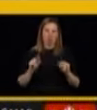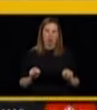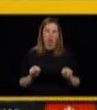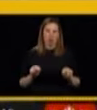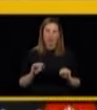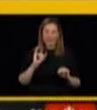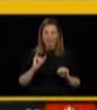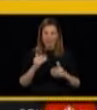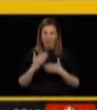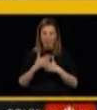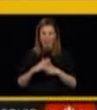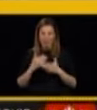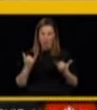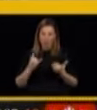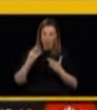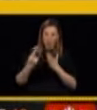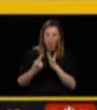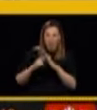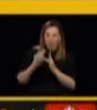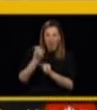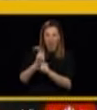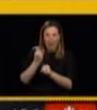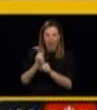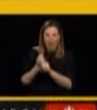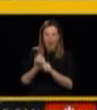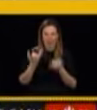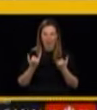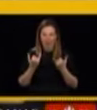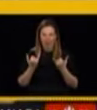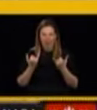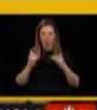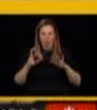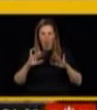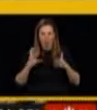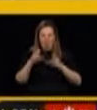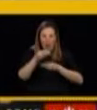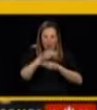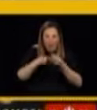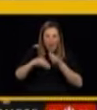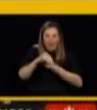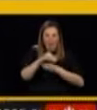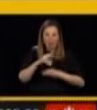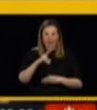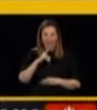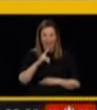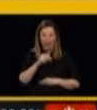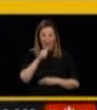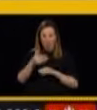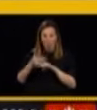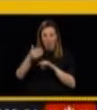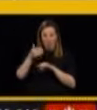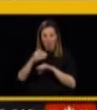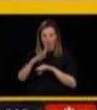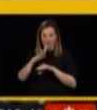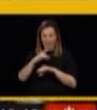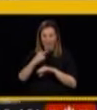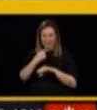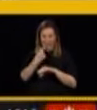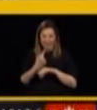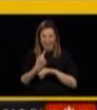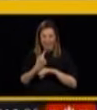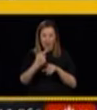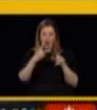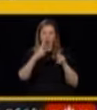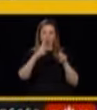à travailler à partir d'aujourd'hui, là, on est en train de déployer. Ce ne sera pas simple, comme je le disais tantôt, là, de prendre un médecin spécialiste,